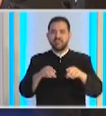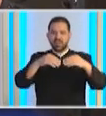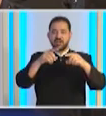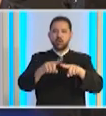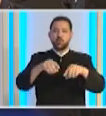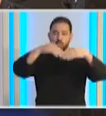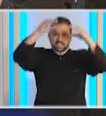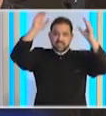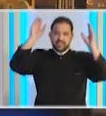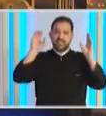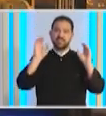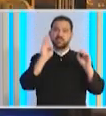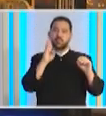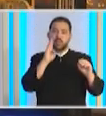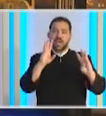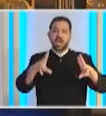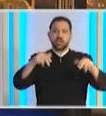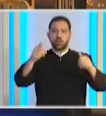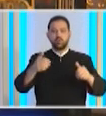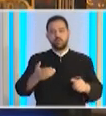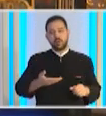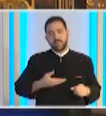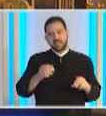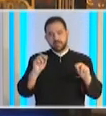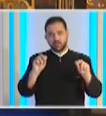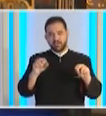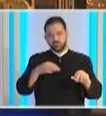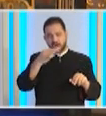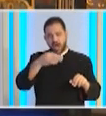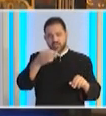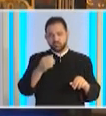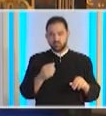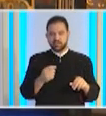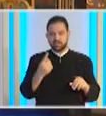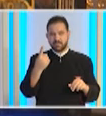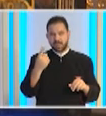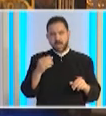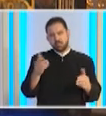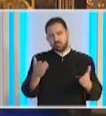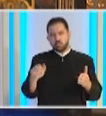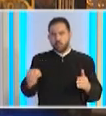cu Maica Domnului. Părinte profesor, ați menționat undeva în cursul preacucenicei voastre că